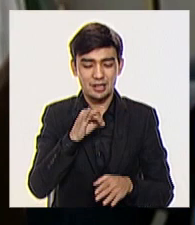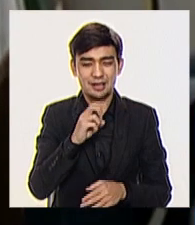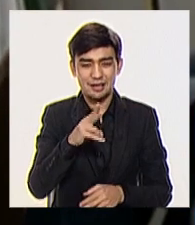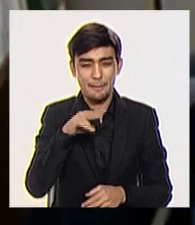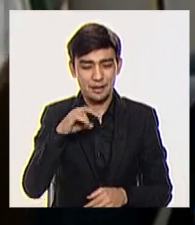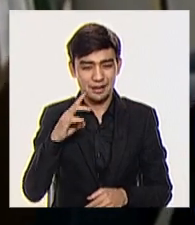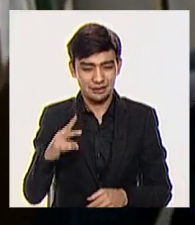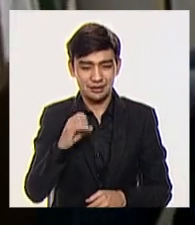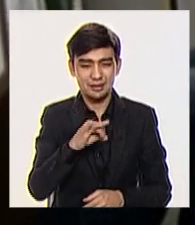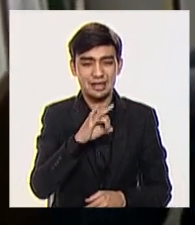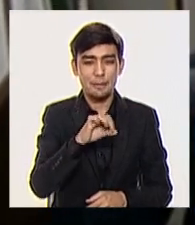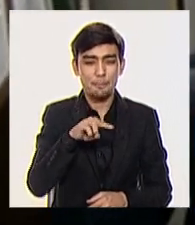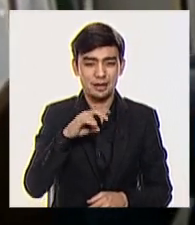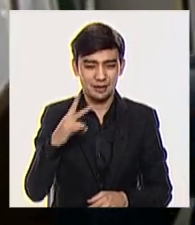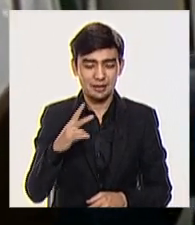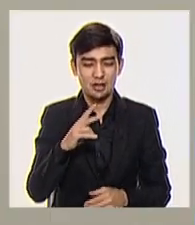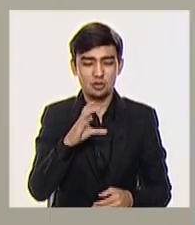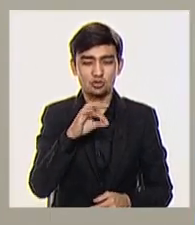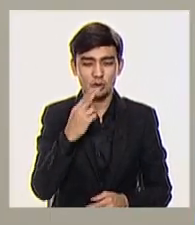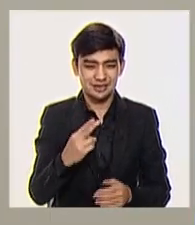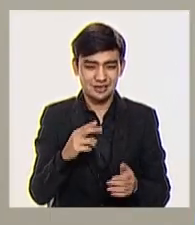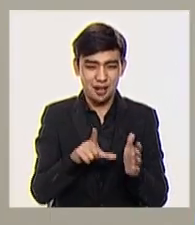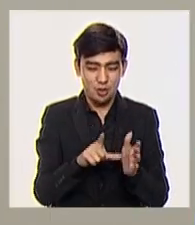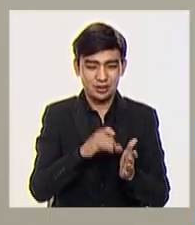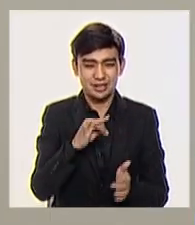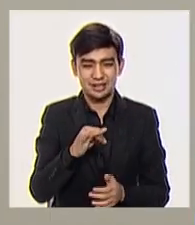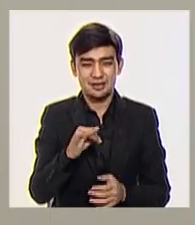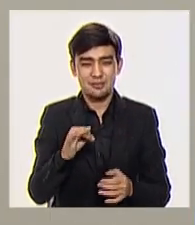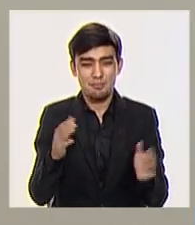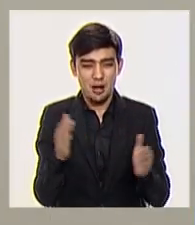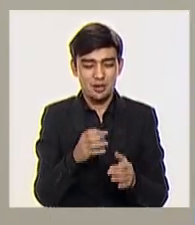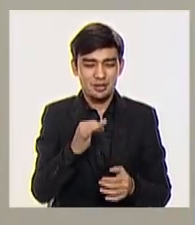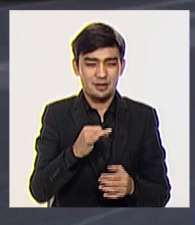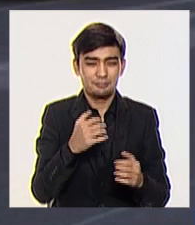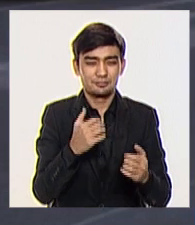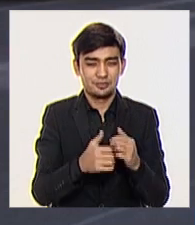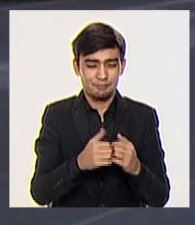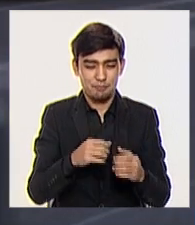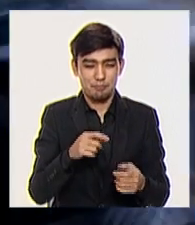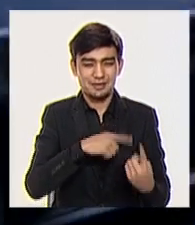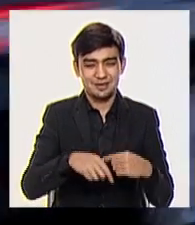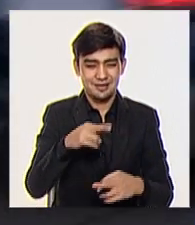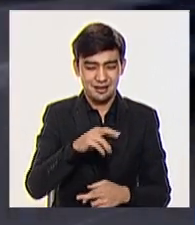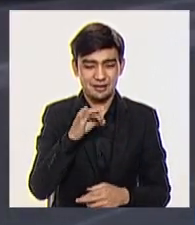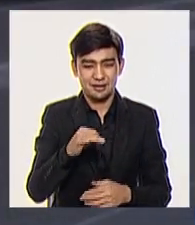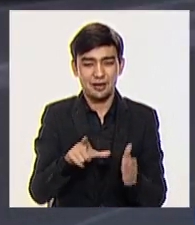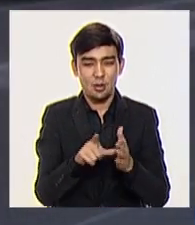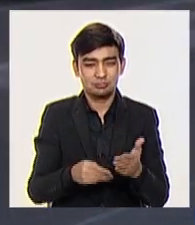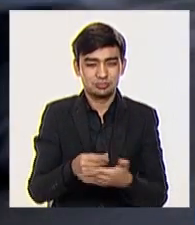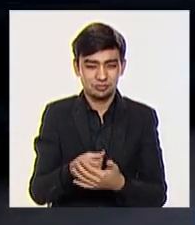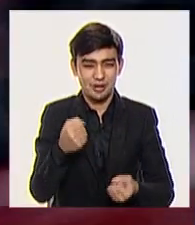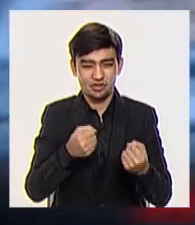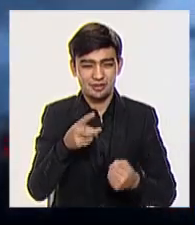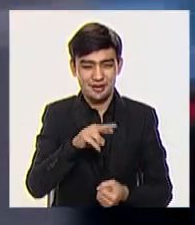и ИПН, соцналога и единого земельного налога для малого и микробизнеса. Крайний срок оплаты налога на